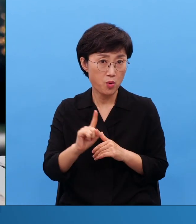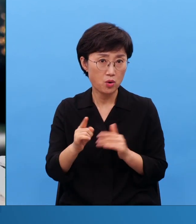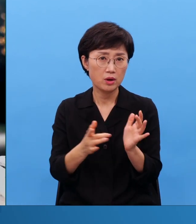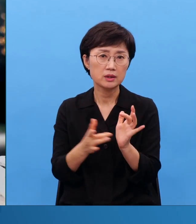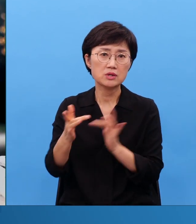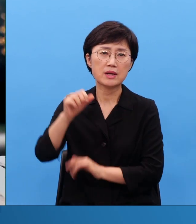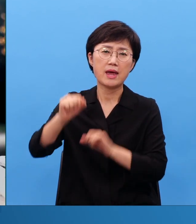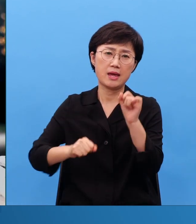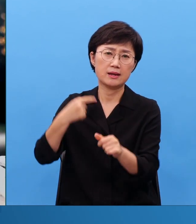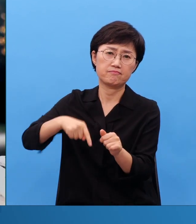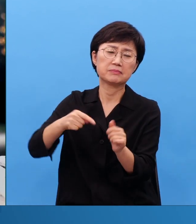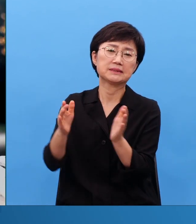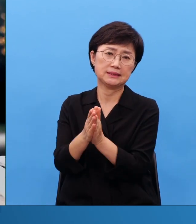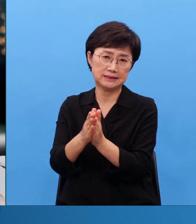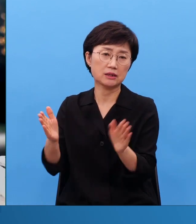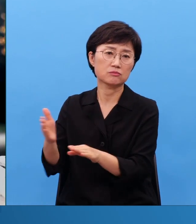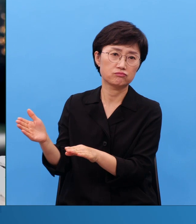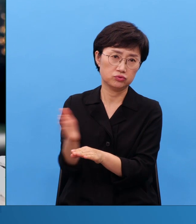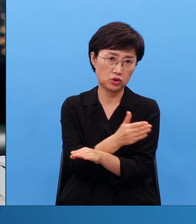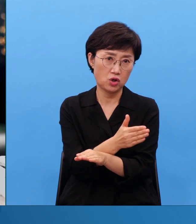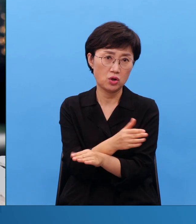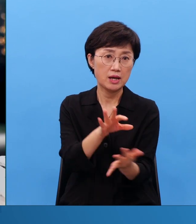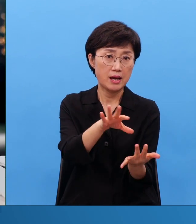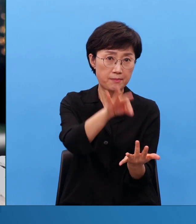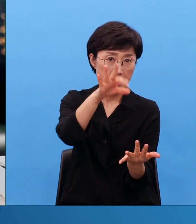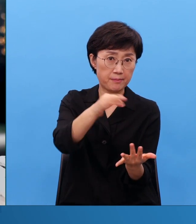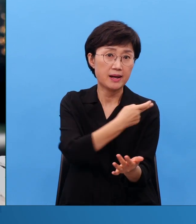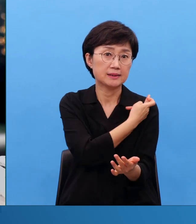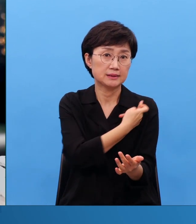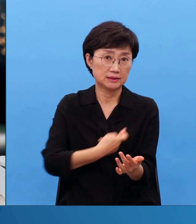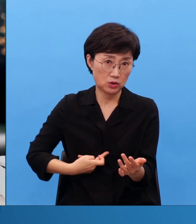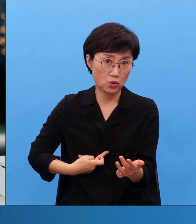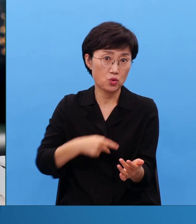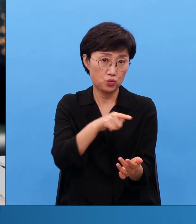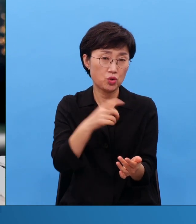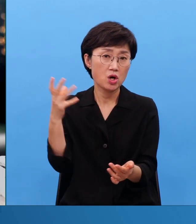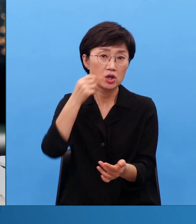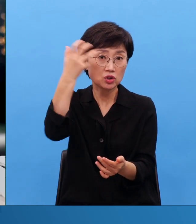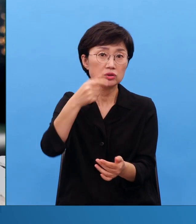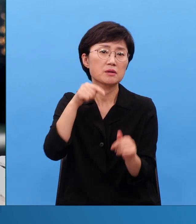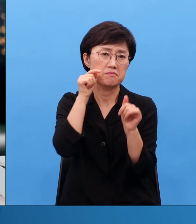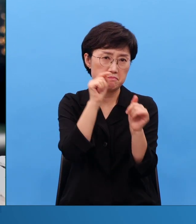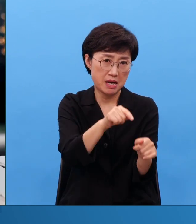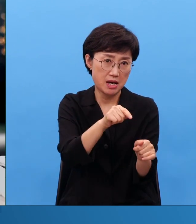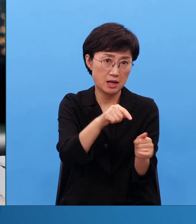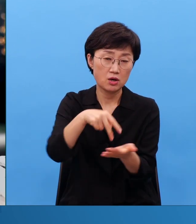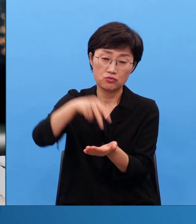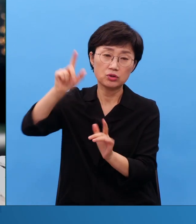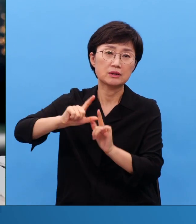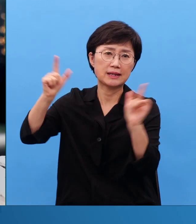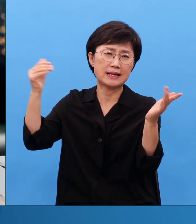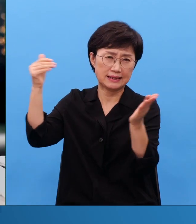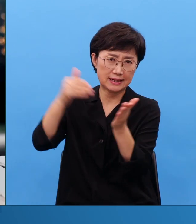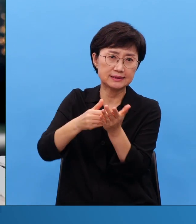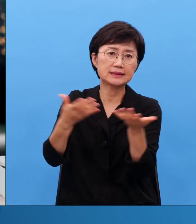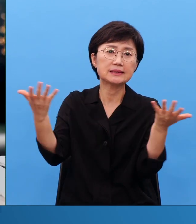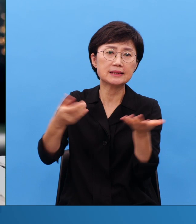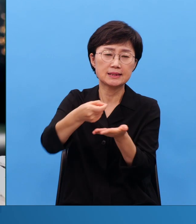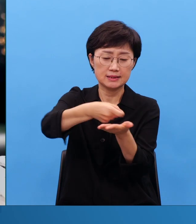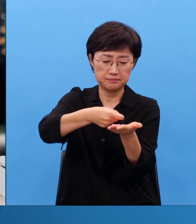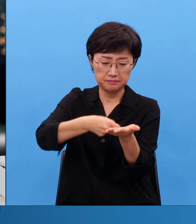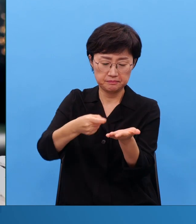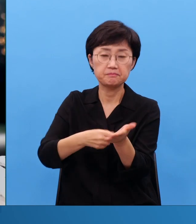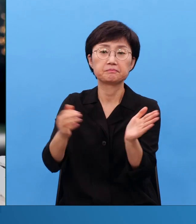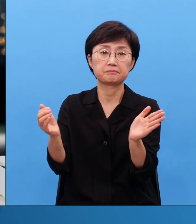예수께서 행하시며 가르치시기를 시작하신부터 그가 택하신 사도들에게 성령으로 면하시고